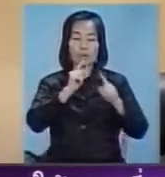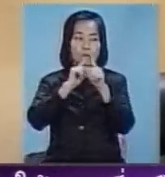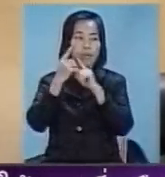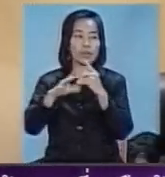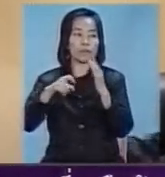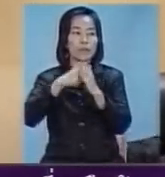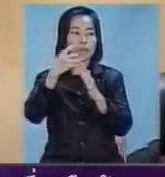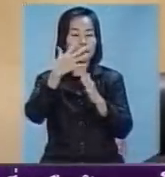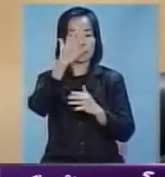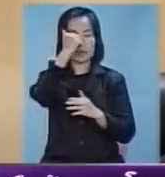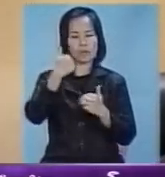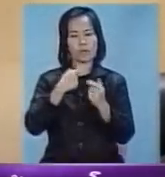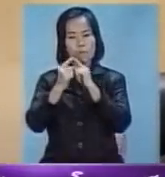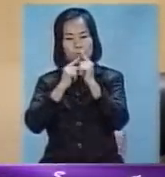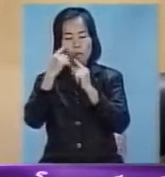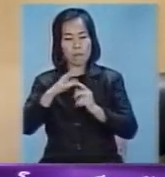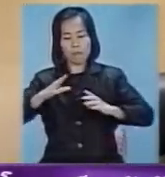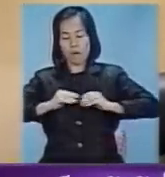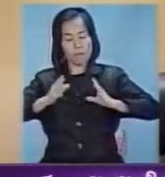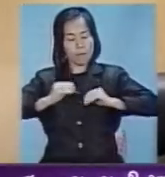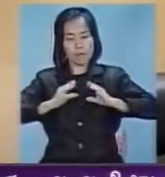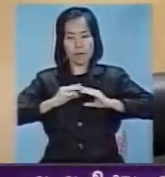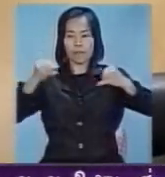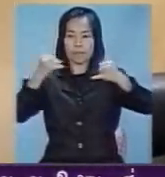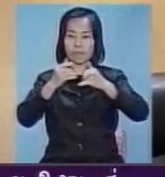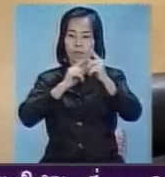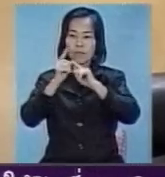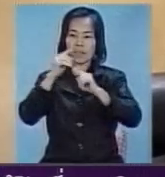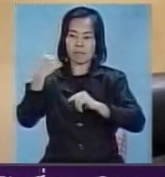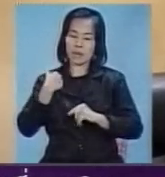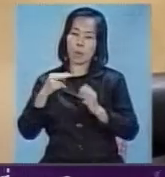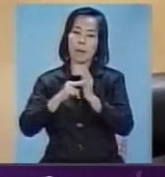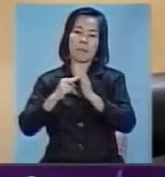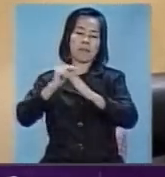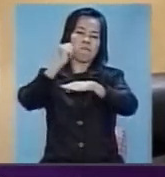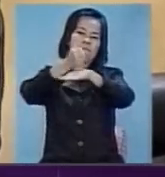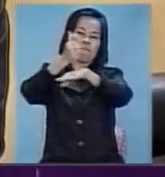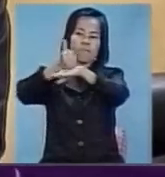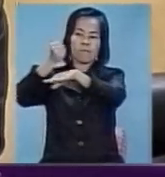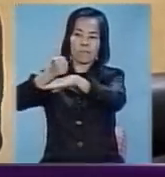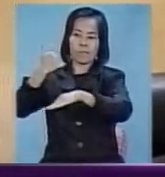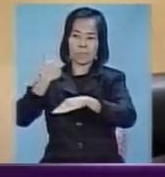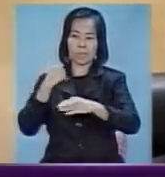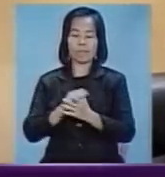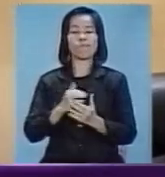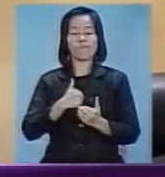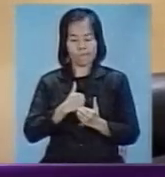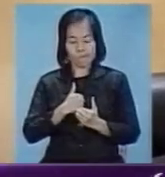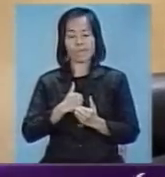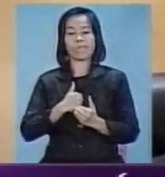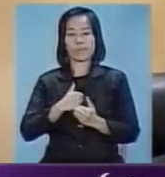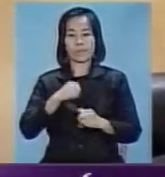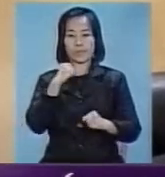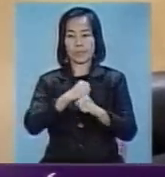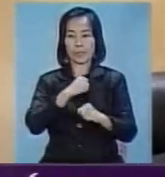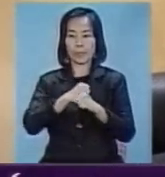วันนั้นพูดอะไรกัท่านก็ท่ไมยอมทนนั้่ครัท่านก็ใหญ่ครั้านคับเมืองพวกผมก็จำเป็นครั ท่าน ธาน